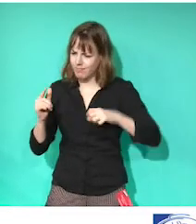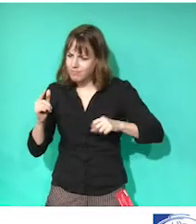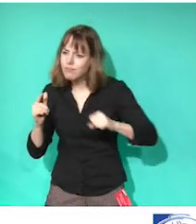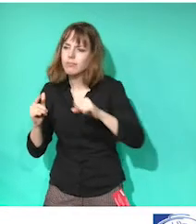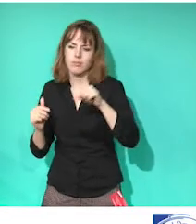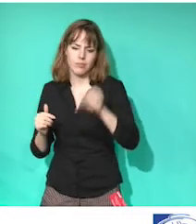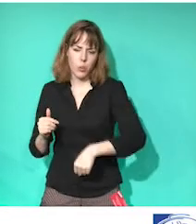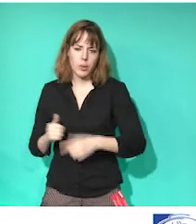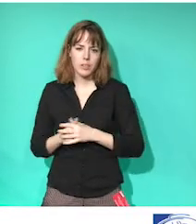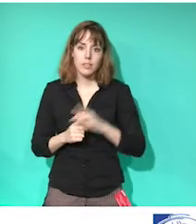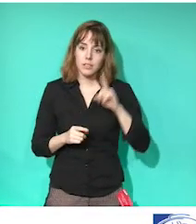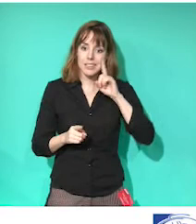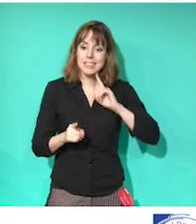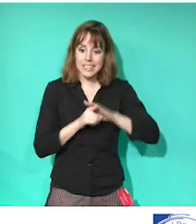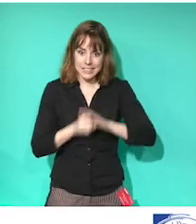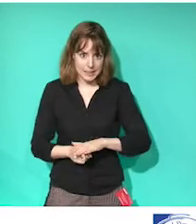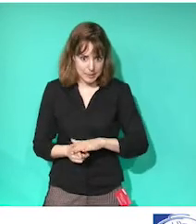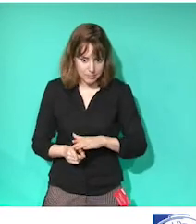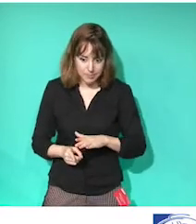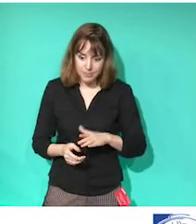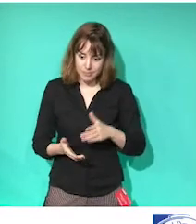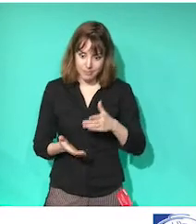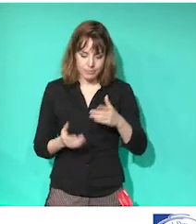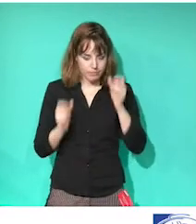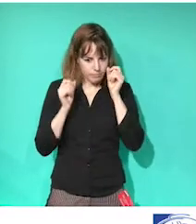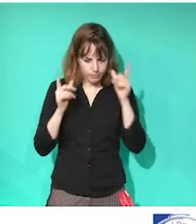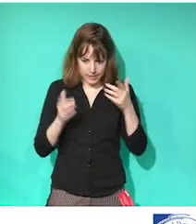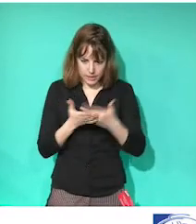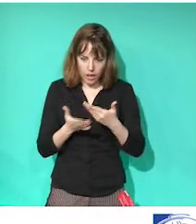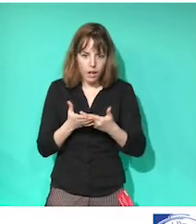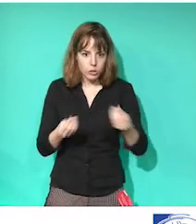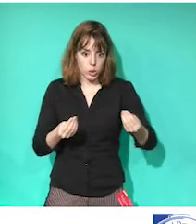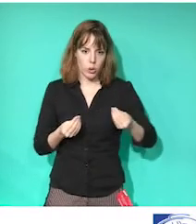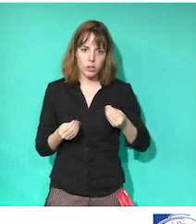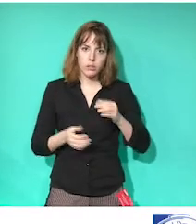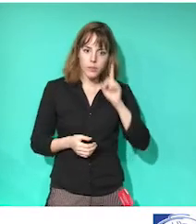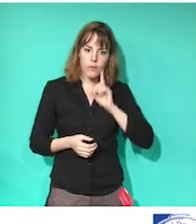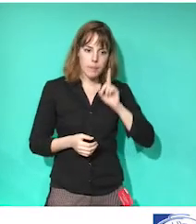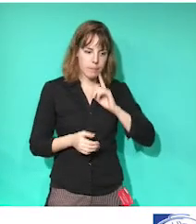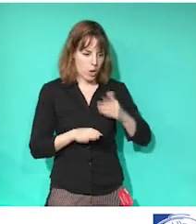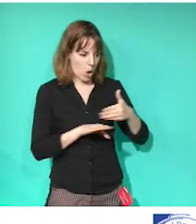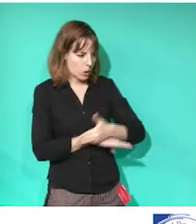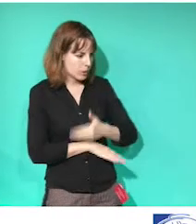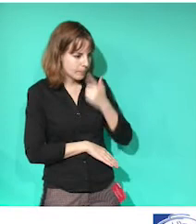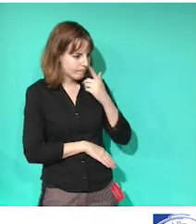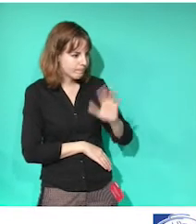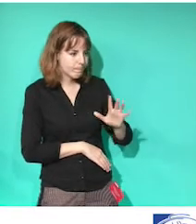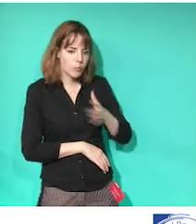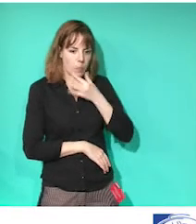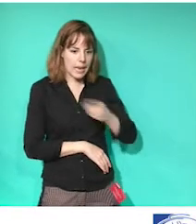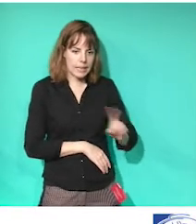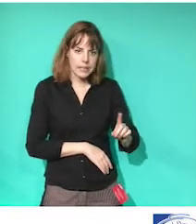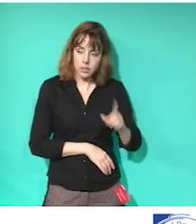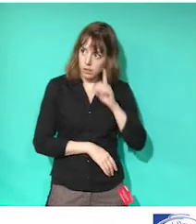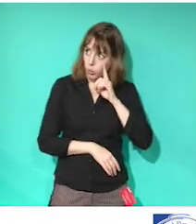rendu compte que le sexisme, c'est en fait l'une des raisons qui empêche les femmes parfois de rentrer dans nos entreprises et de s'y sentir bien. Parfois, on arrive